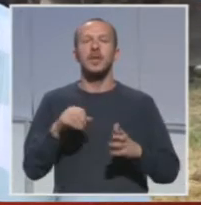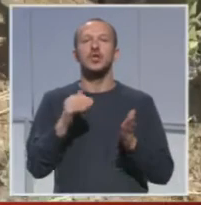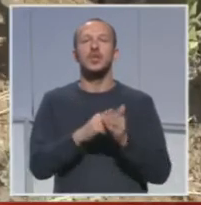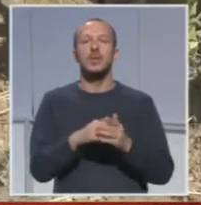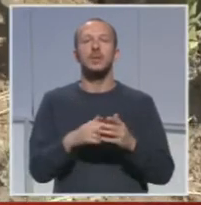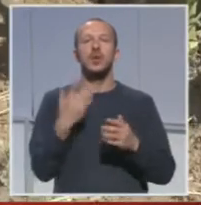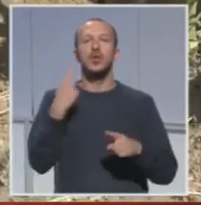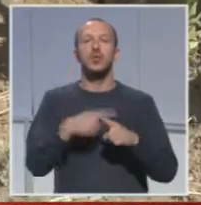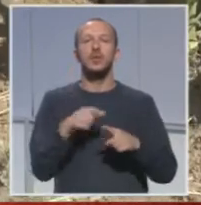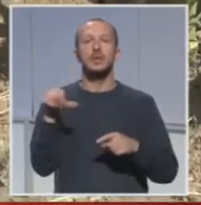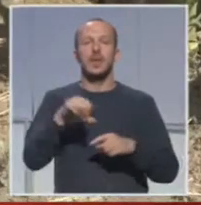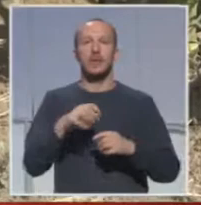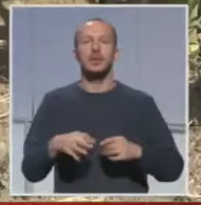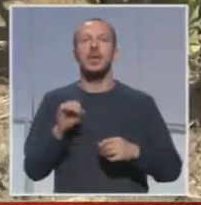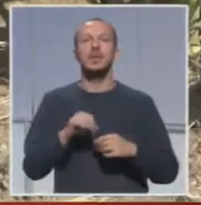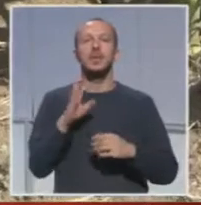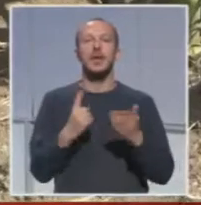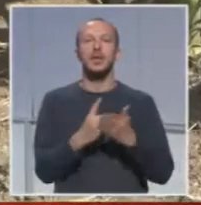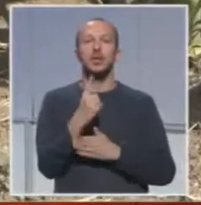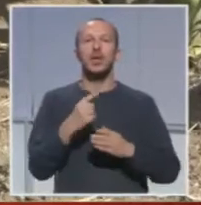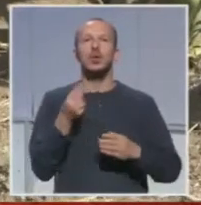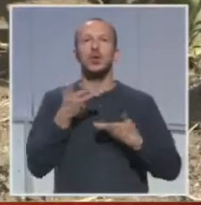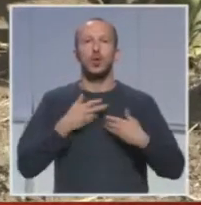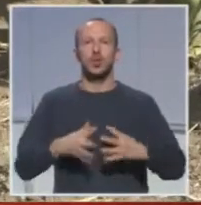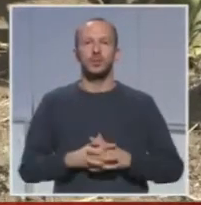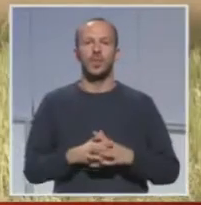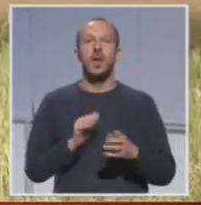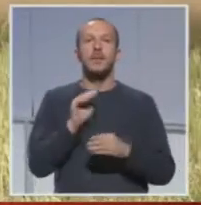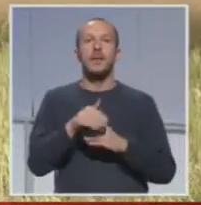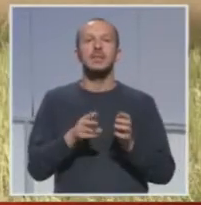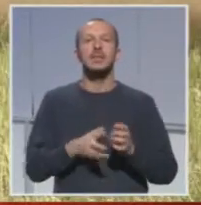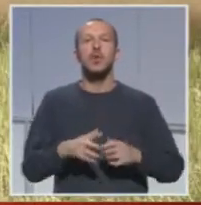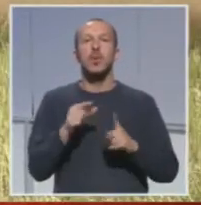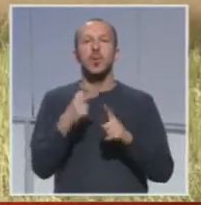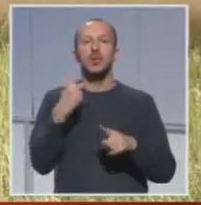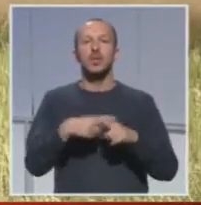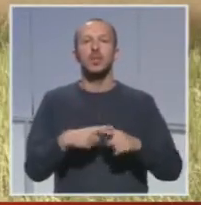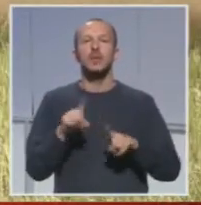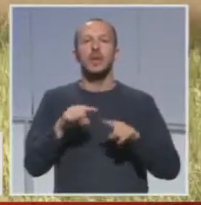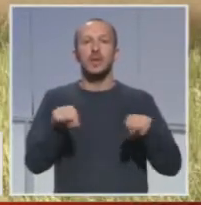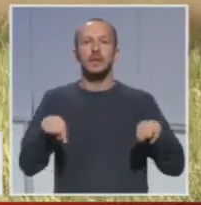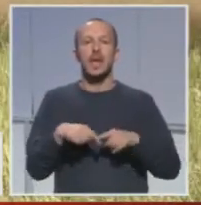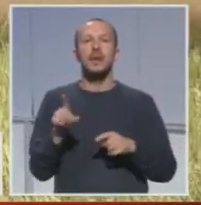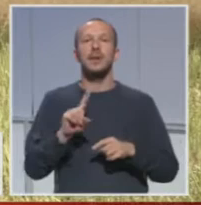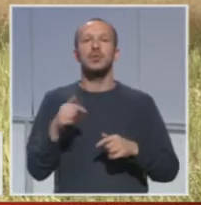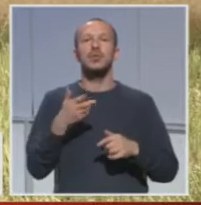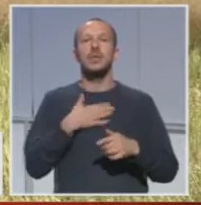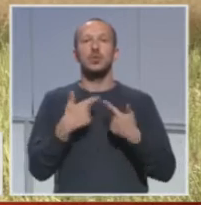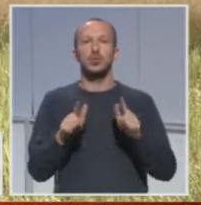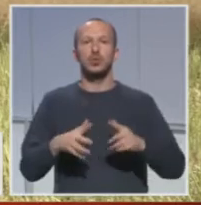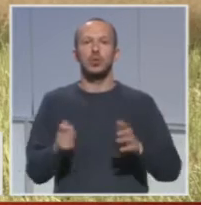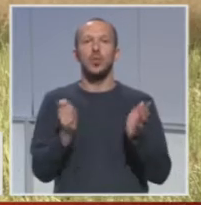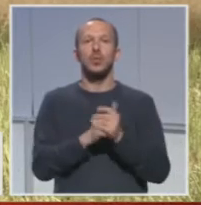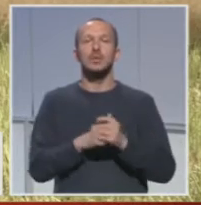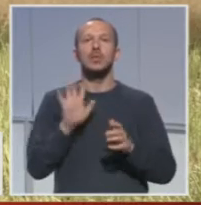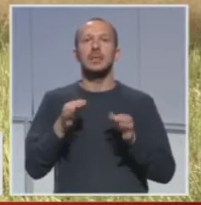trebati par puta to zaliti da bi taj rezultat se dobio. Prelazimo čak po treći put nekim parcelama, ne smijemo to sve dopustiti. Upli